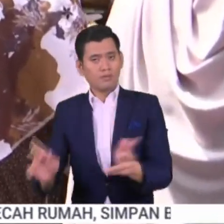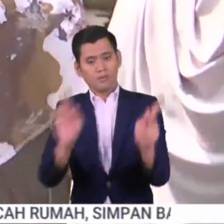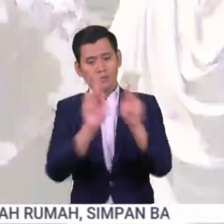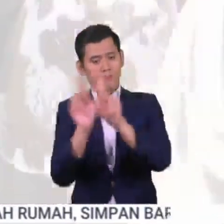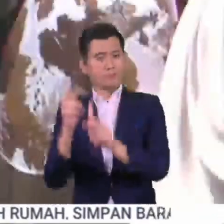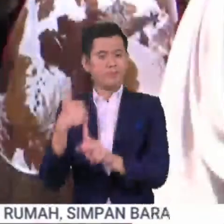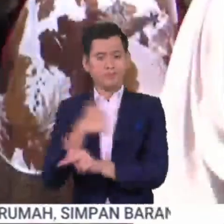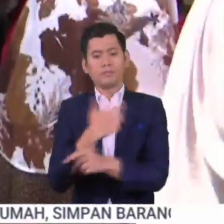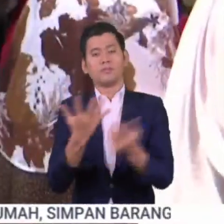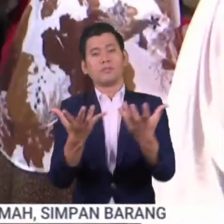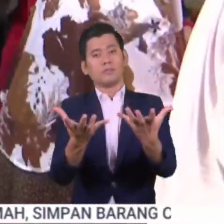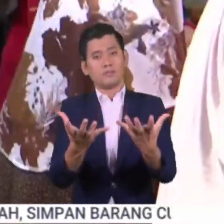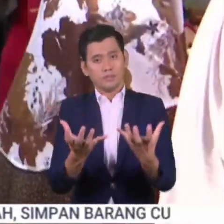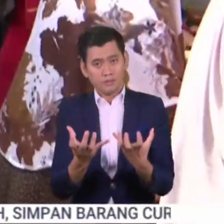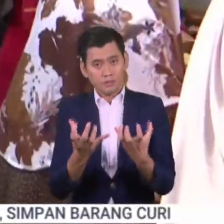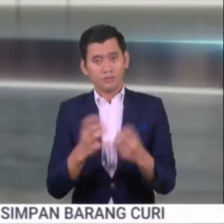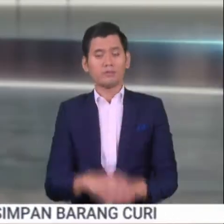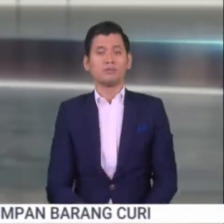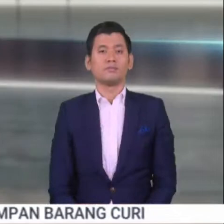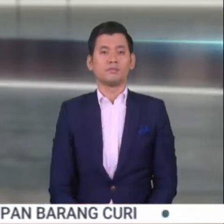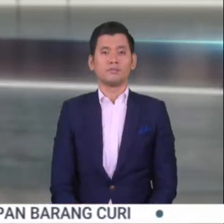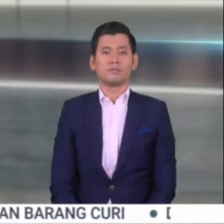yang kami mahu.